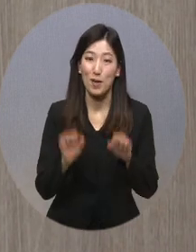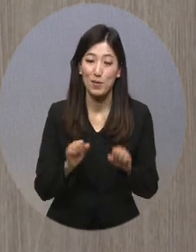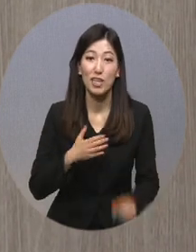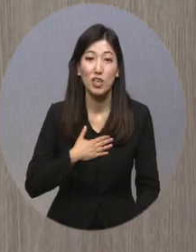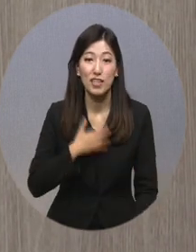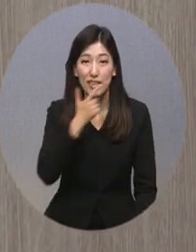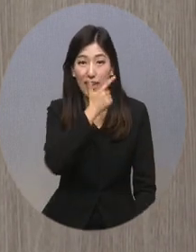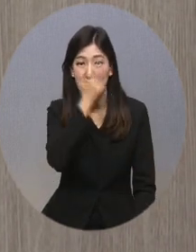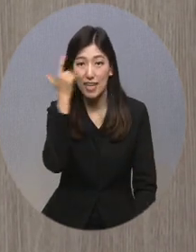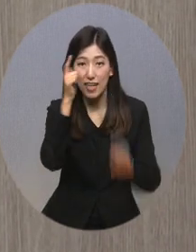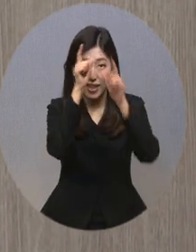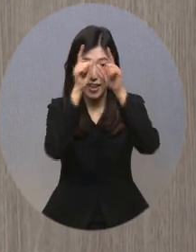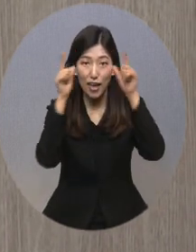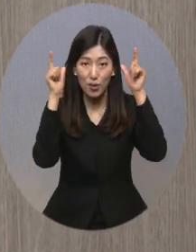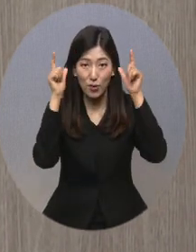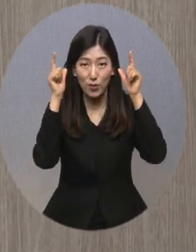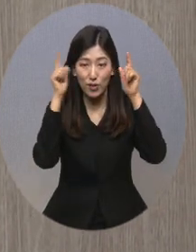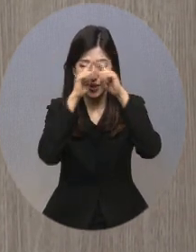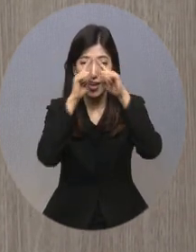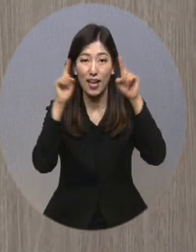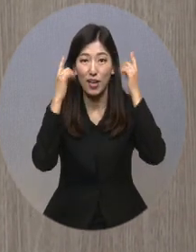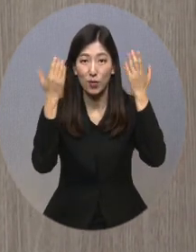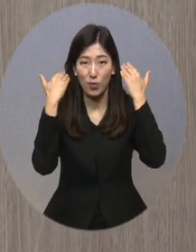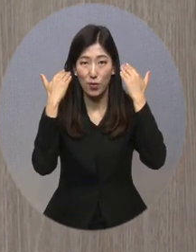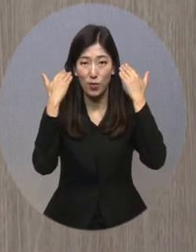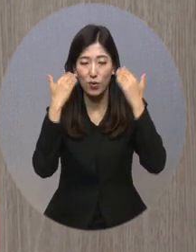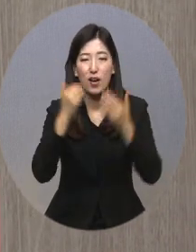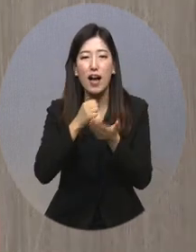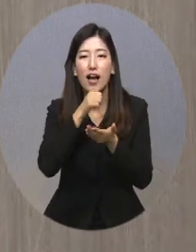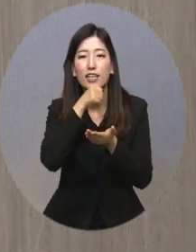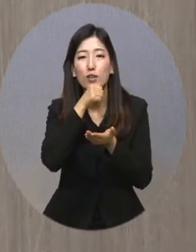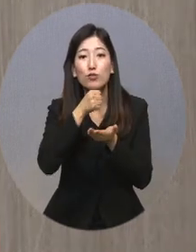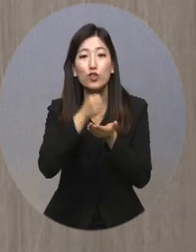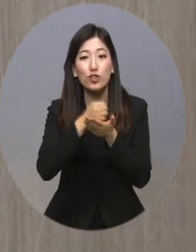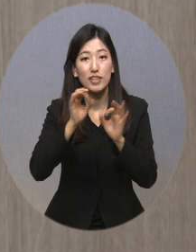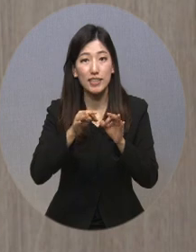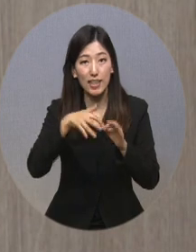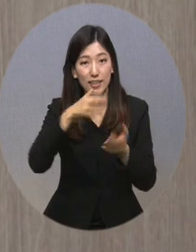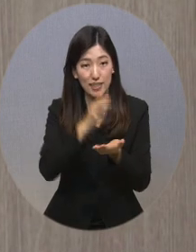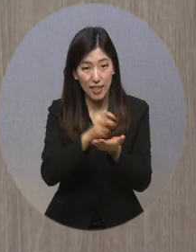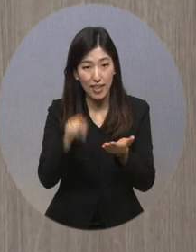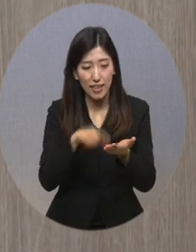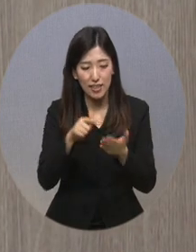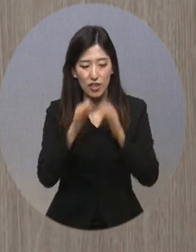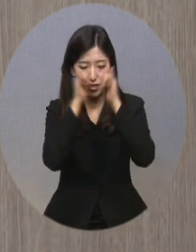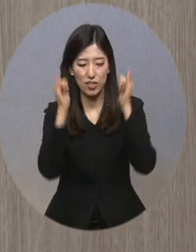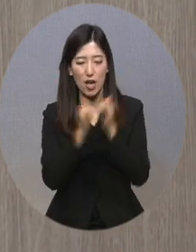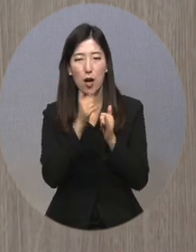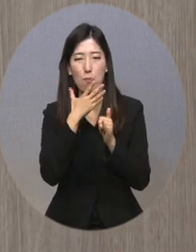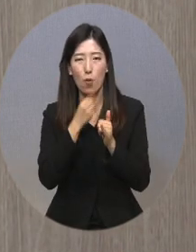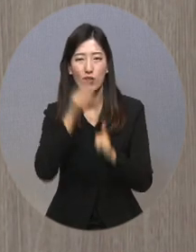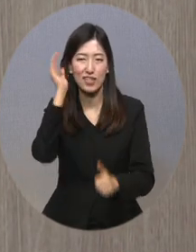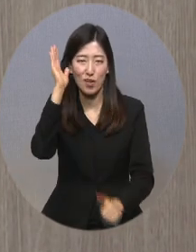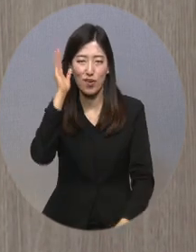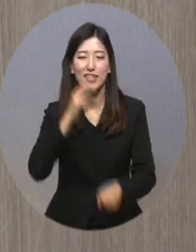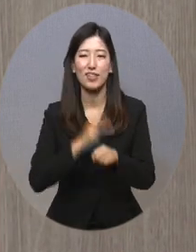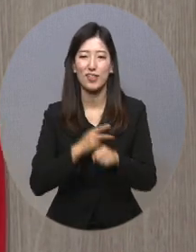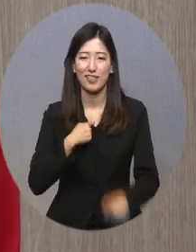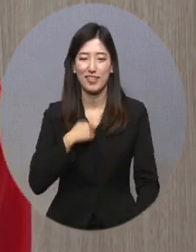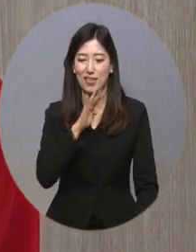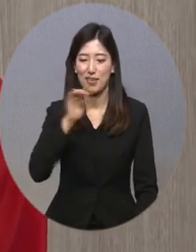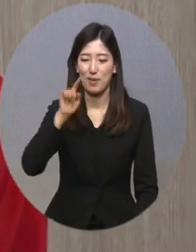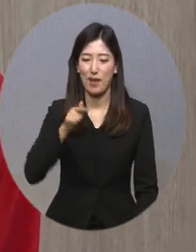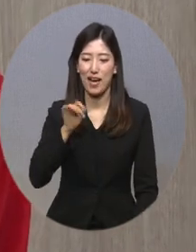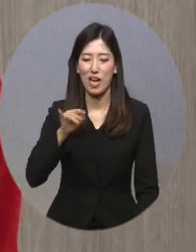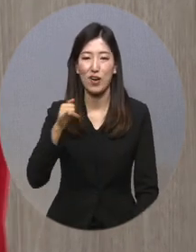저는 나사렛대학교 학점은행제에서 사회복지학을 강의하고 있는 박영희입니다. 그리고